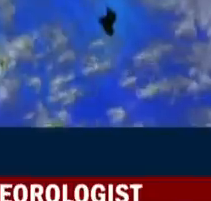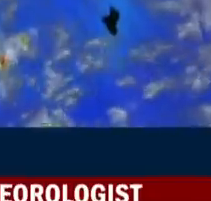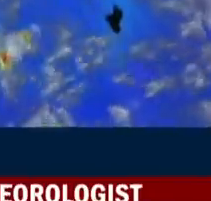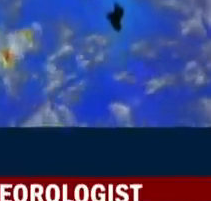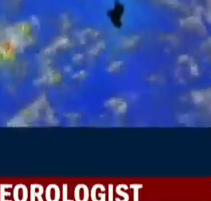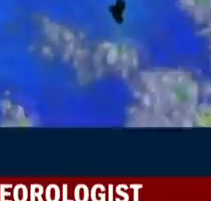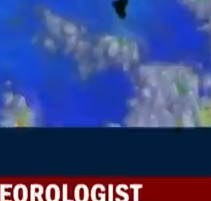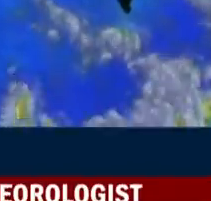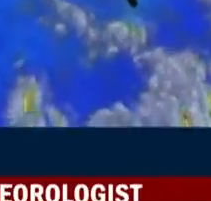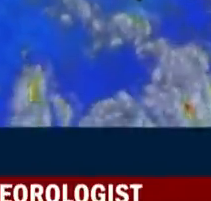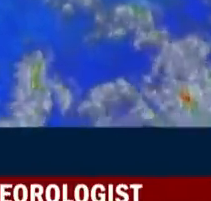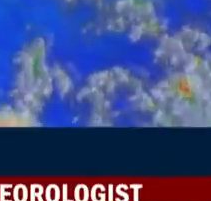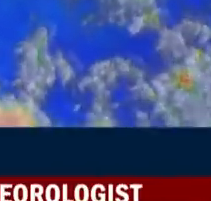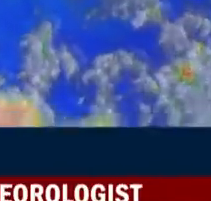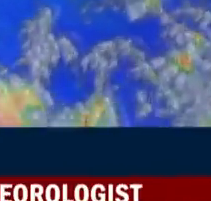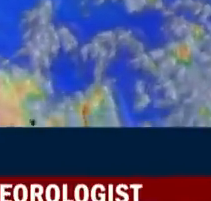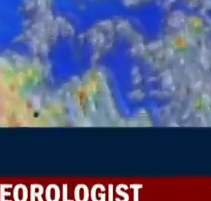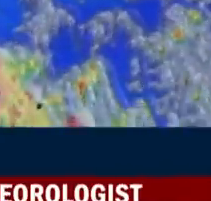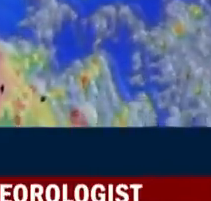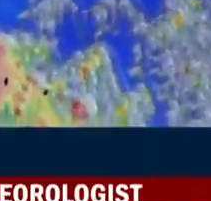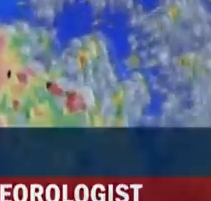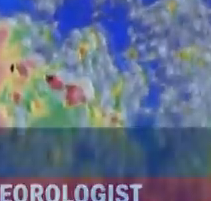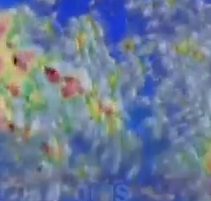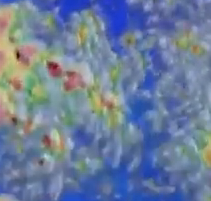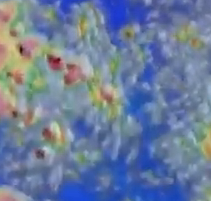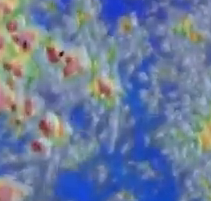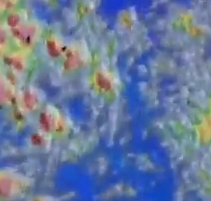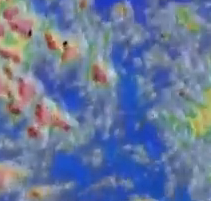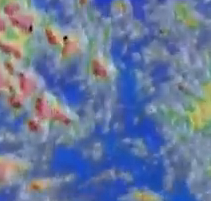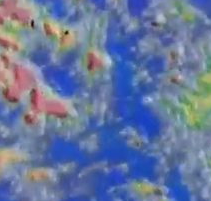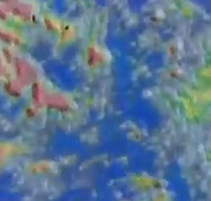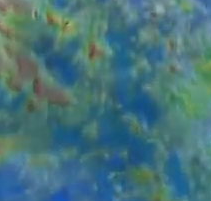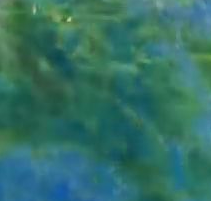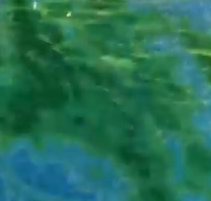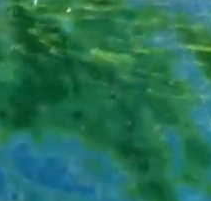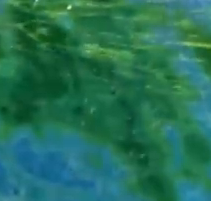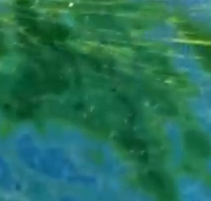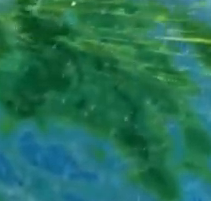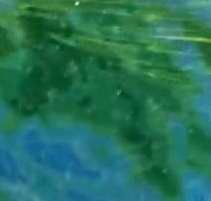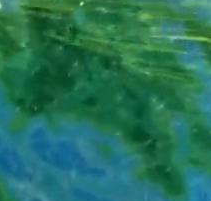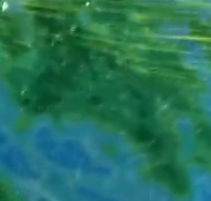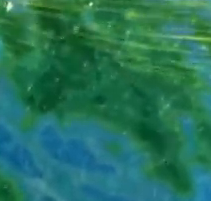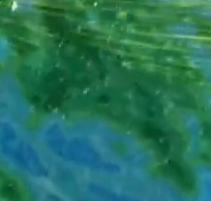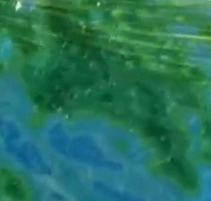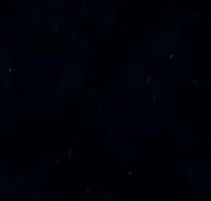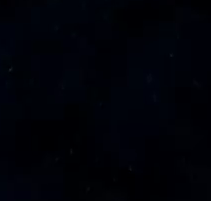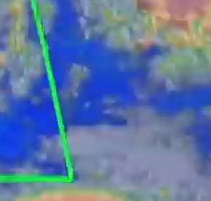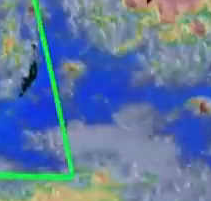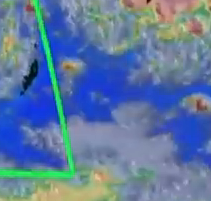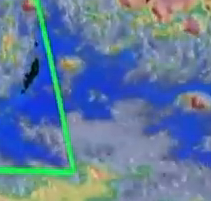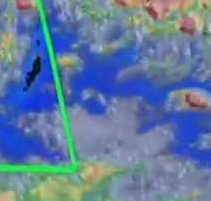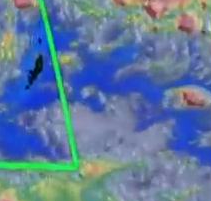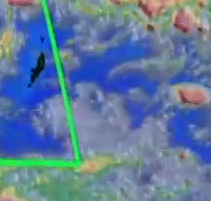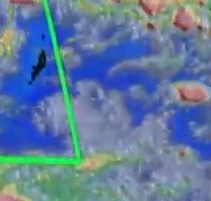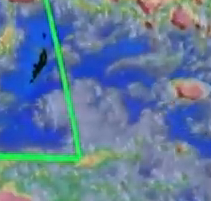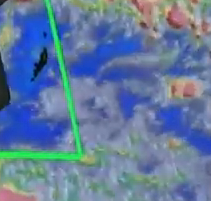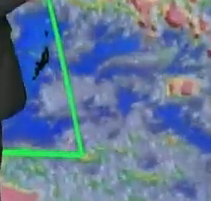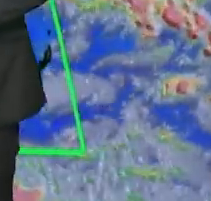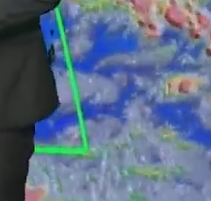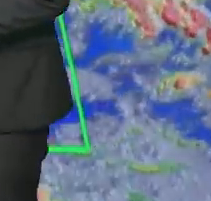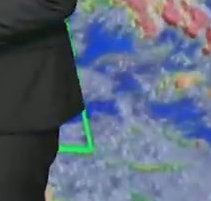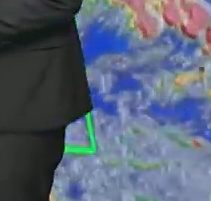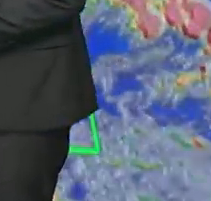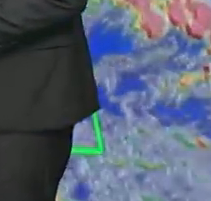ngayon ay dulot ng shear line at ng low pressure area. Ang LPA ay hindi pa nakakatawid ng kalupaan at huling